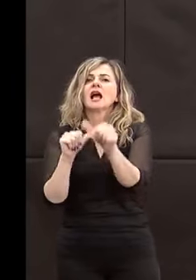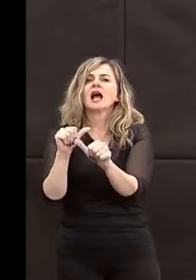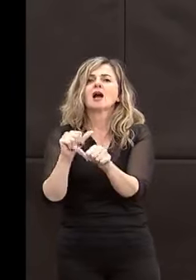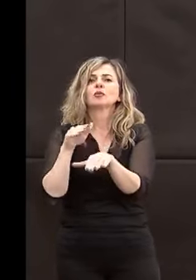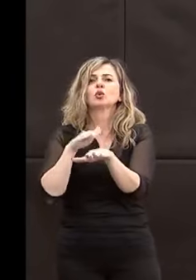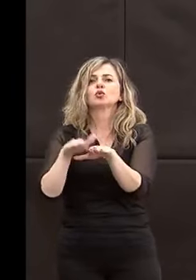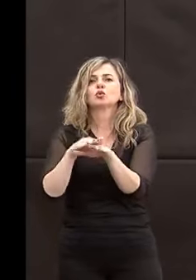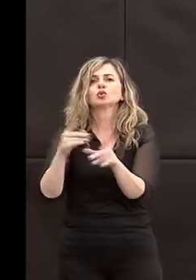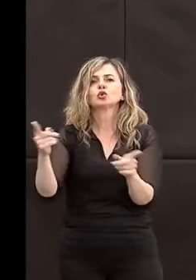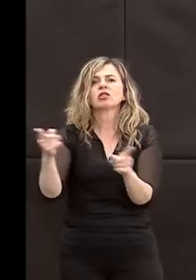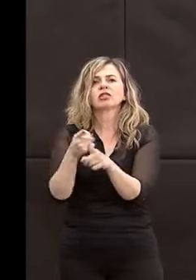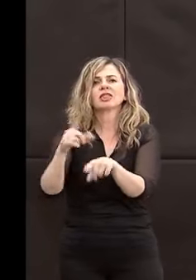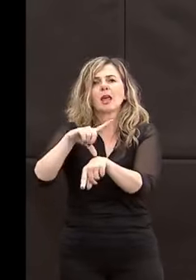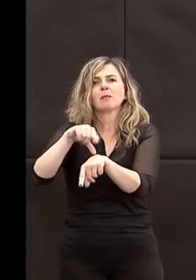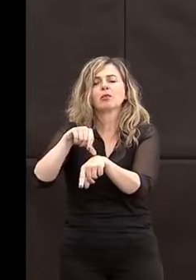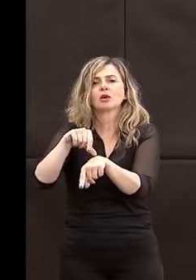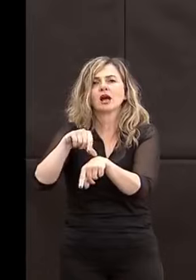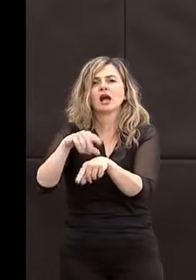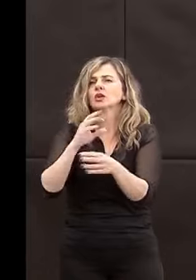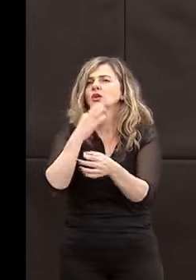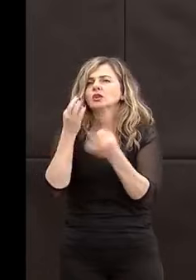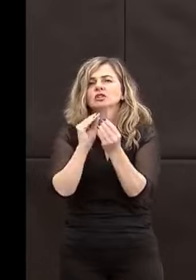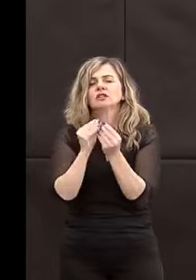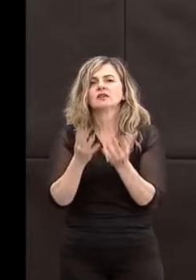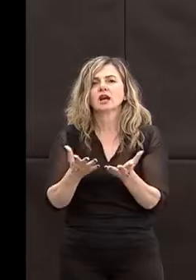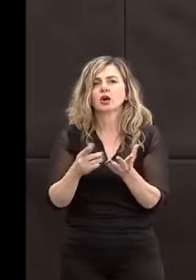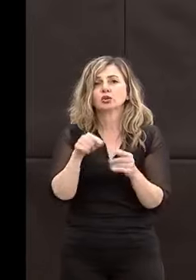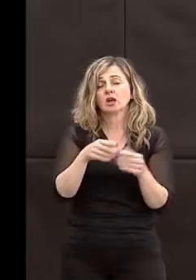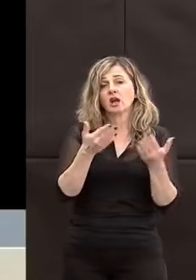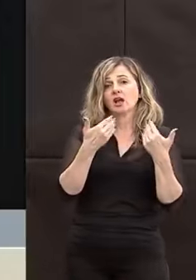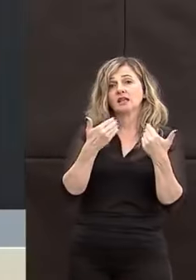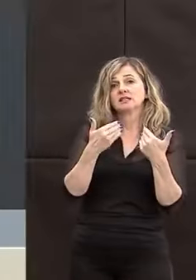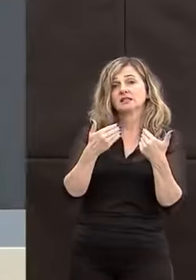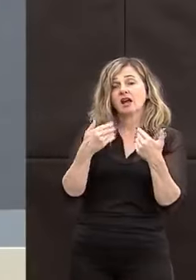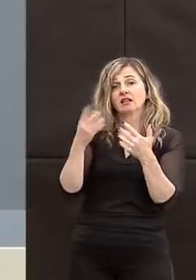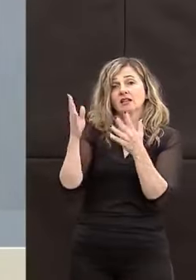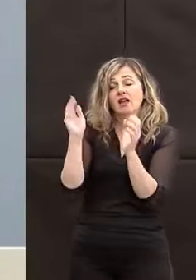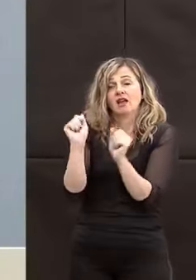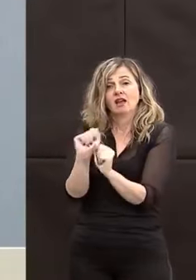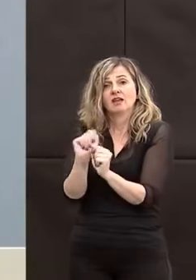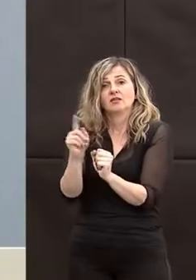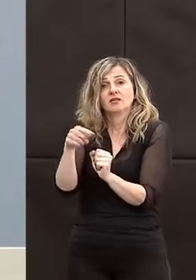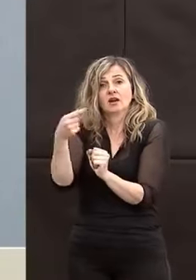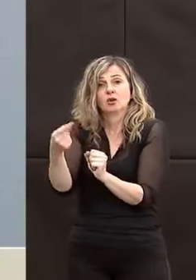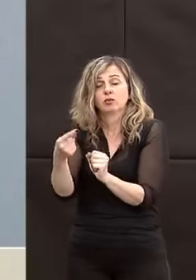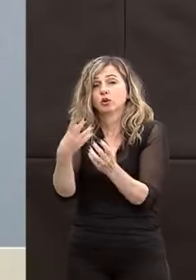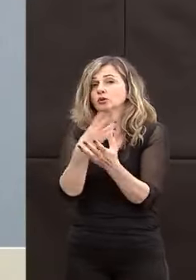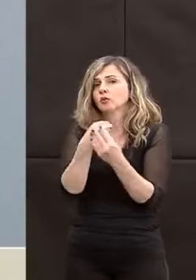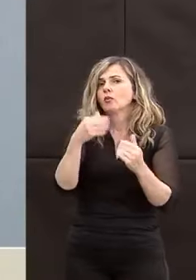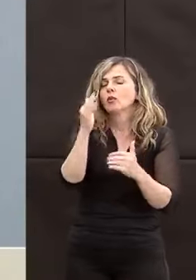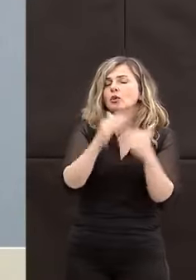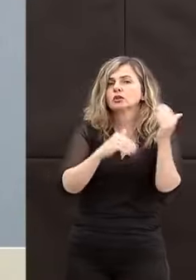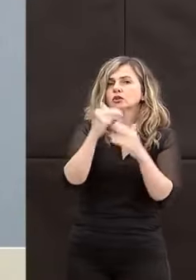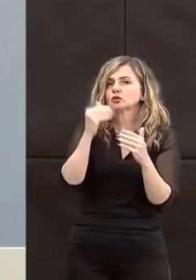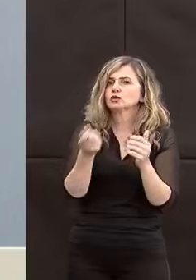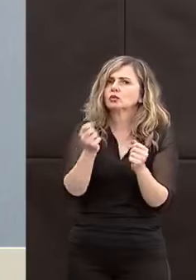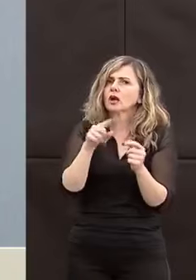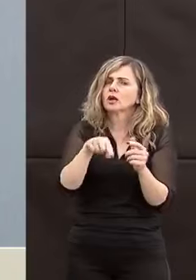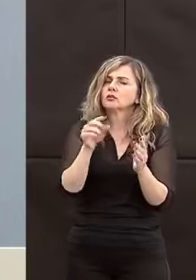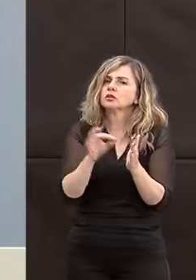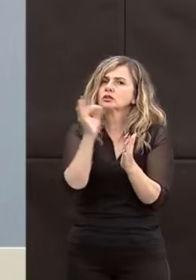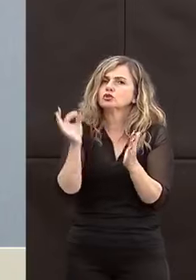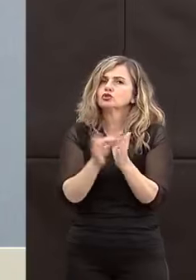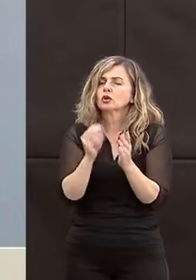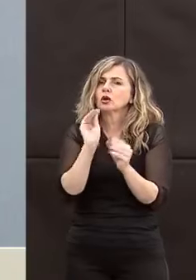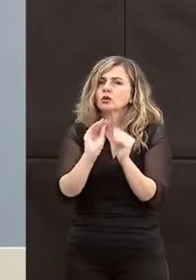cosa vuol dire noi quest estratte l'inverno prossimo probabilmente avremmo tante strutture che anche in questi giorni si chiedono come